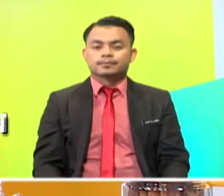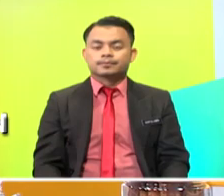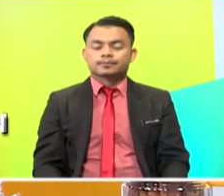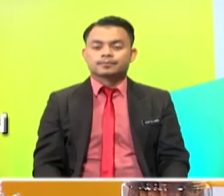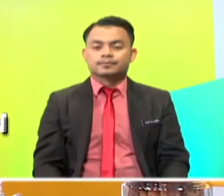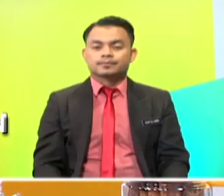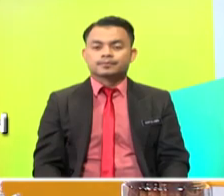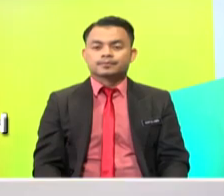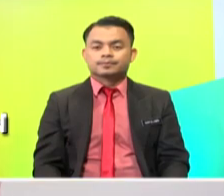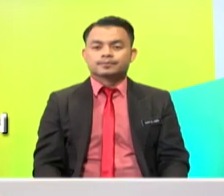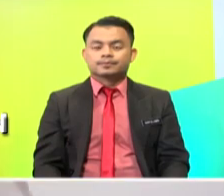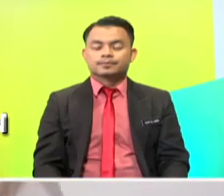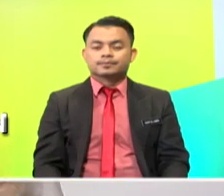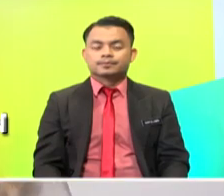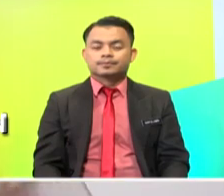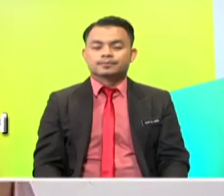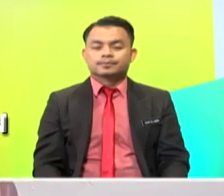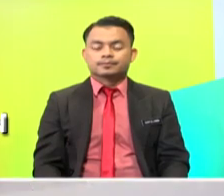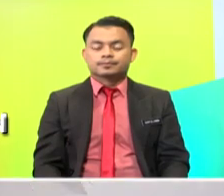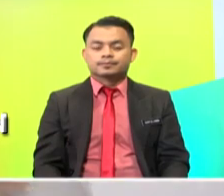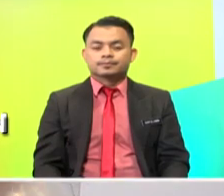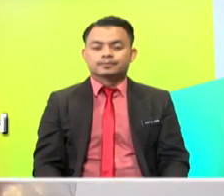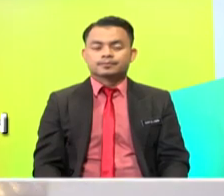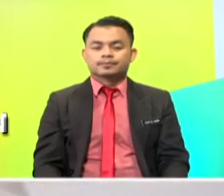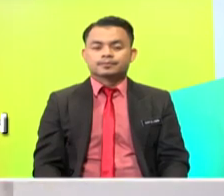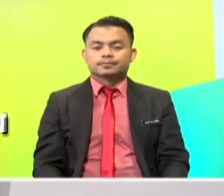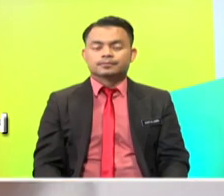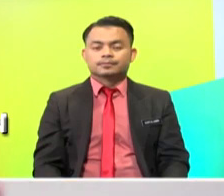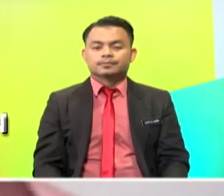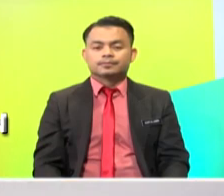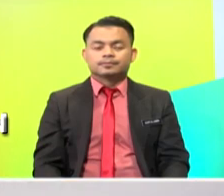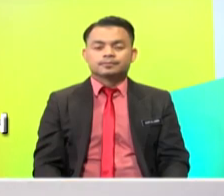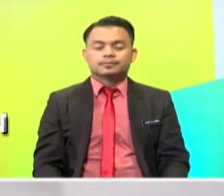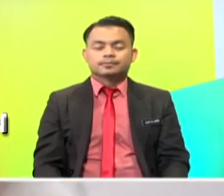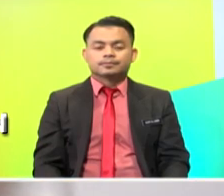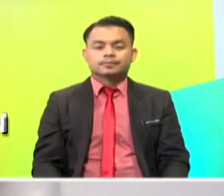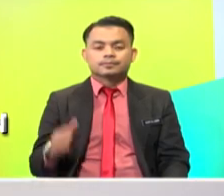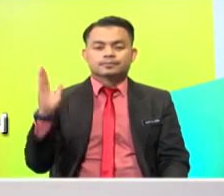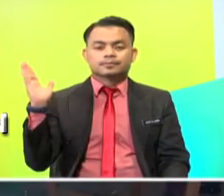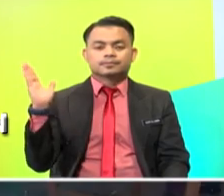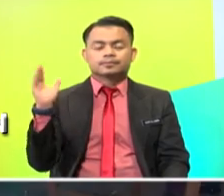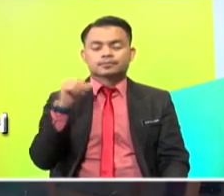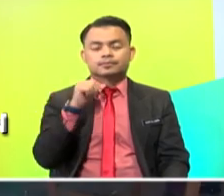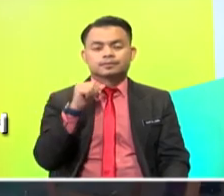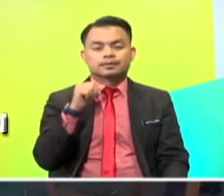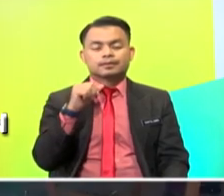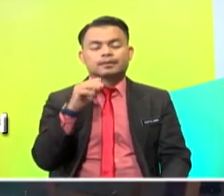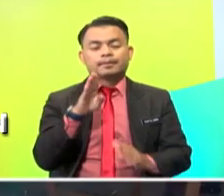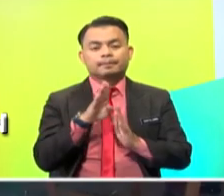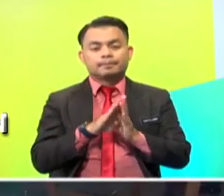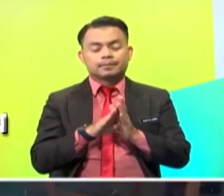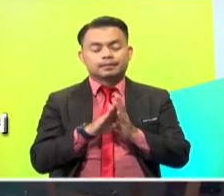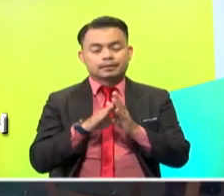masalah lagi jadi kacang panjang in a Pan ganggu kan lah Abdul Halim bertemu kalian juga